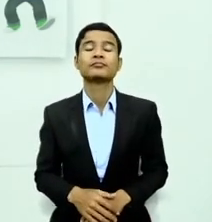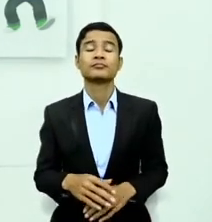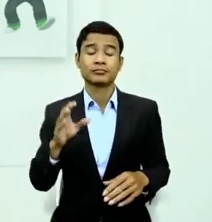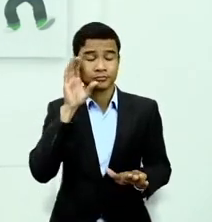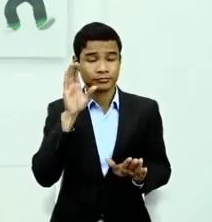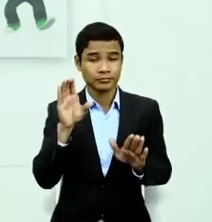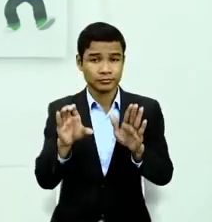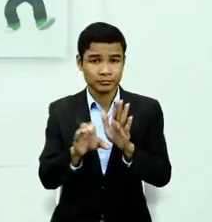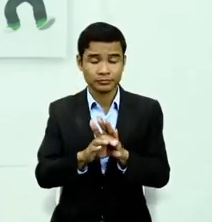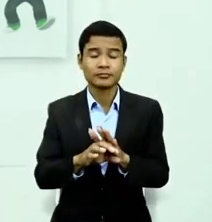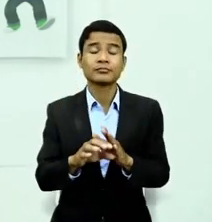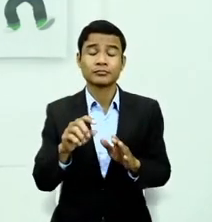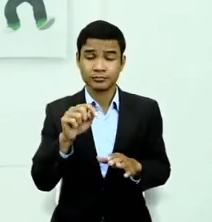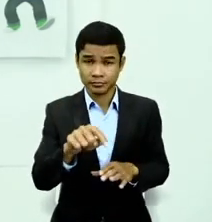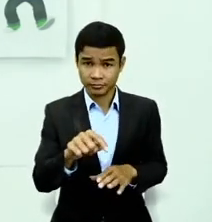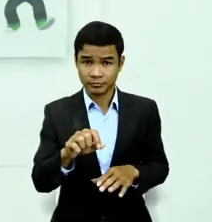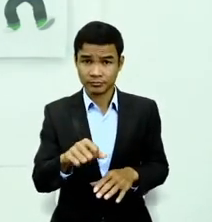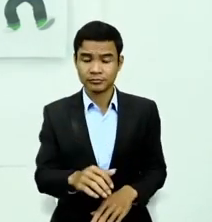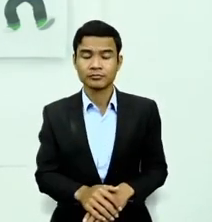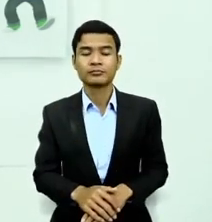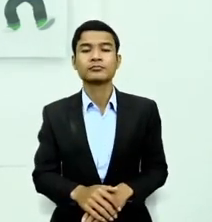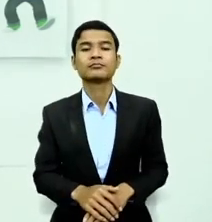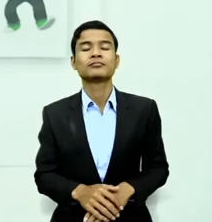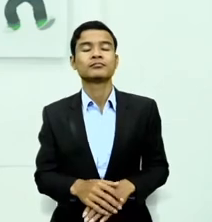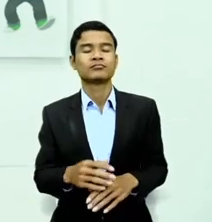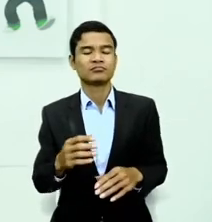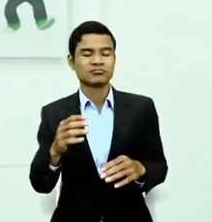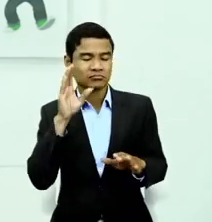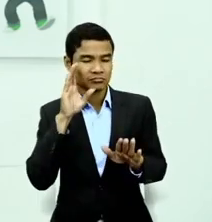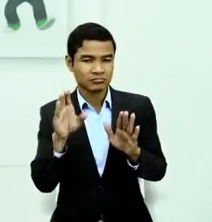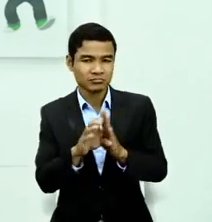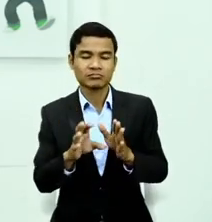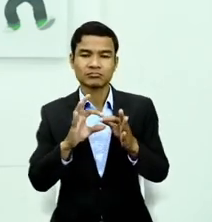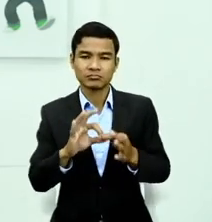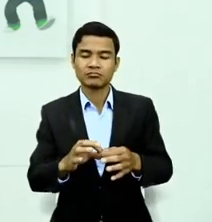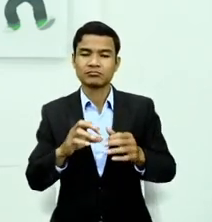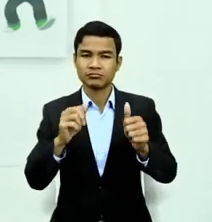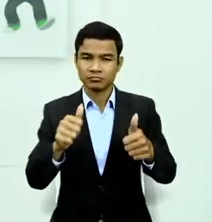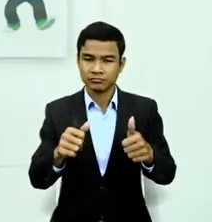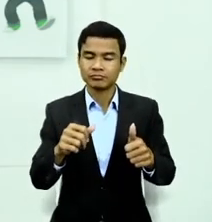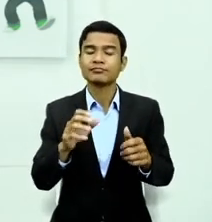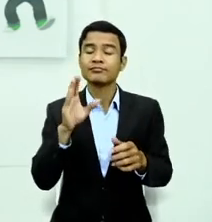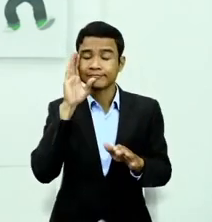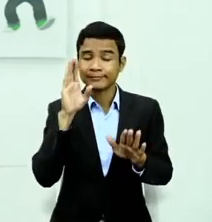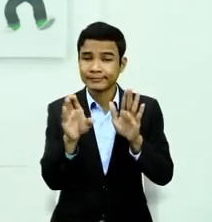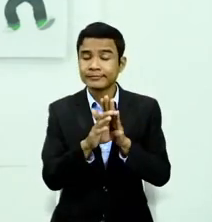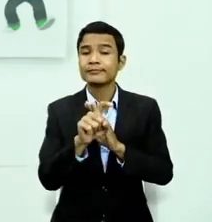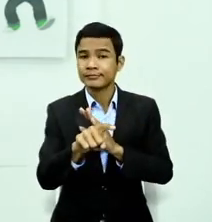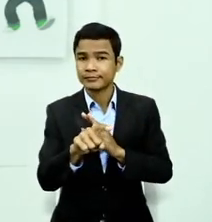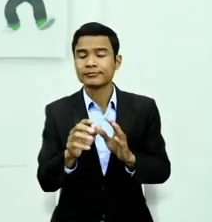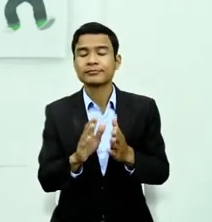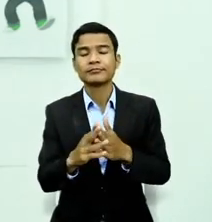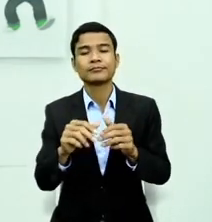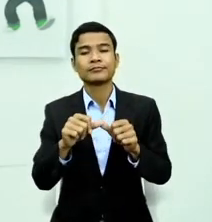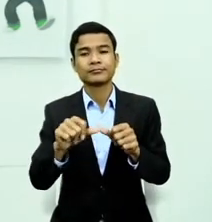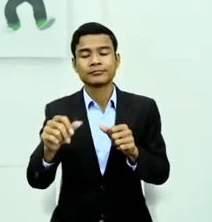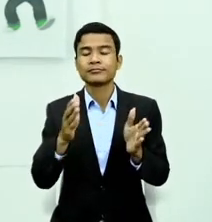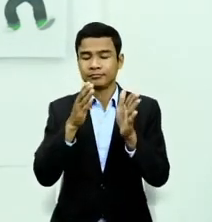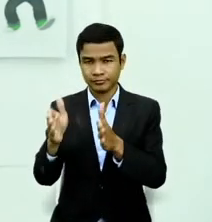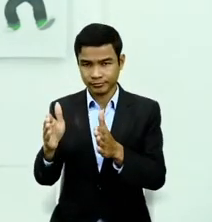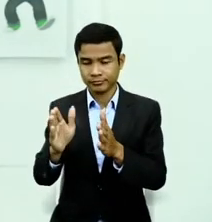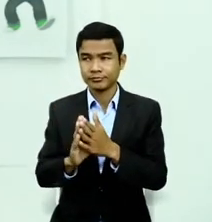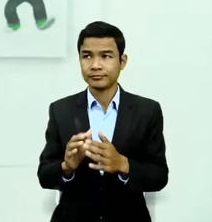hiệp nít cứ chia rụp hết đại bằng hai âm pi tùm nẹ tùm nồng là ỏ nè con tập bắn to từ tiệt